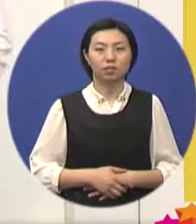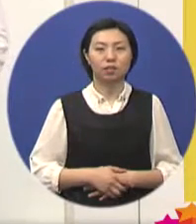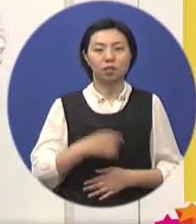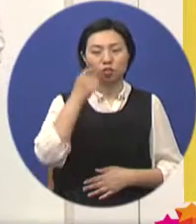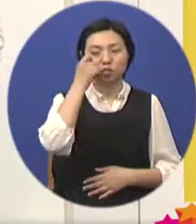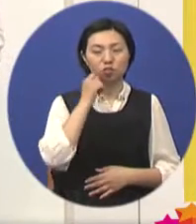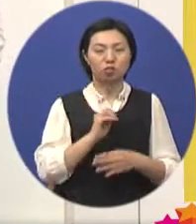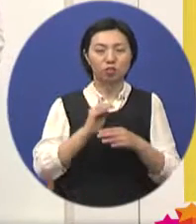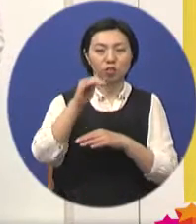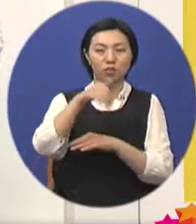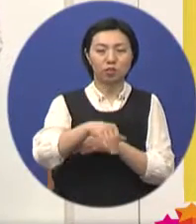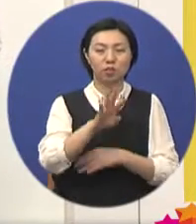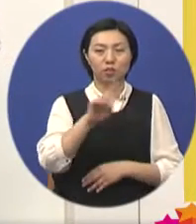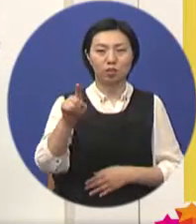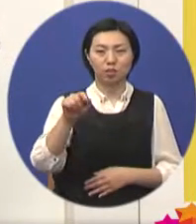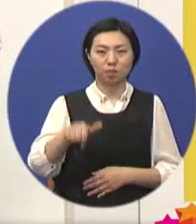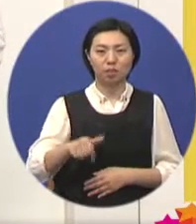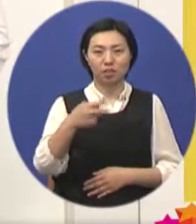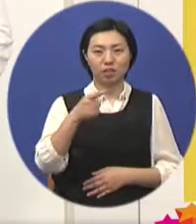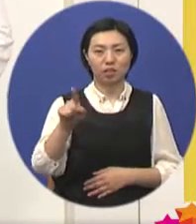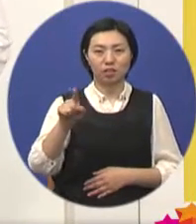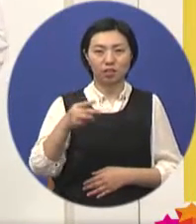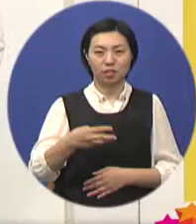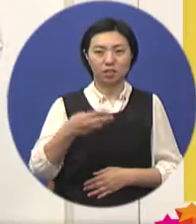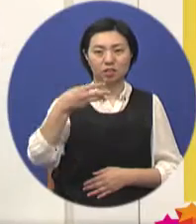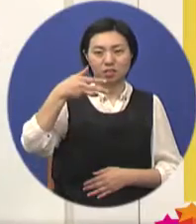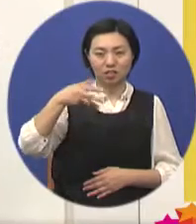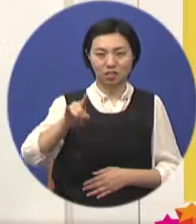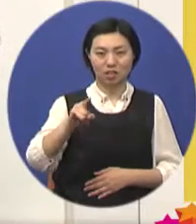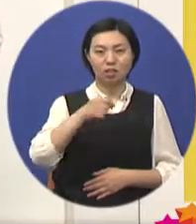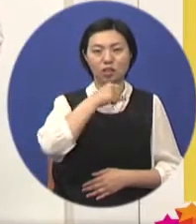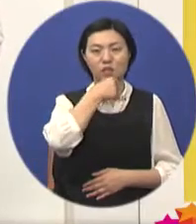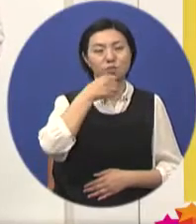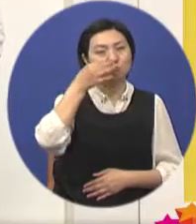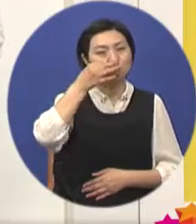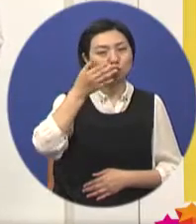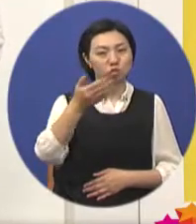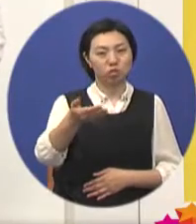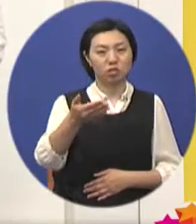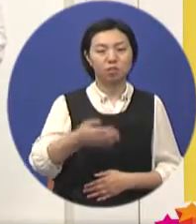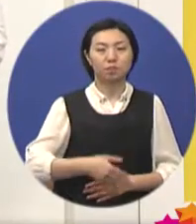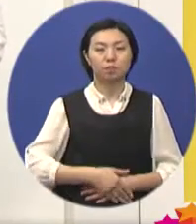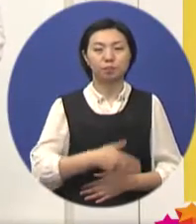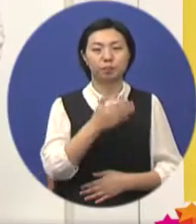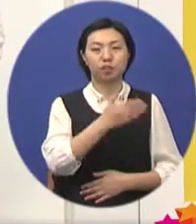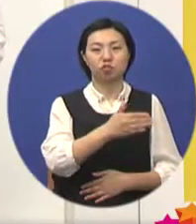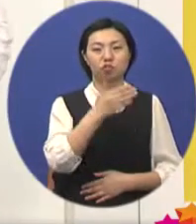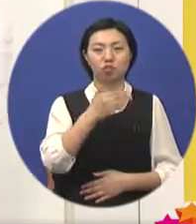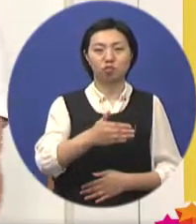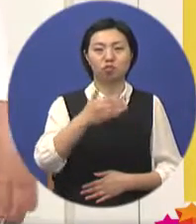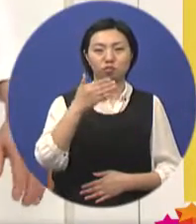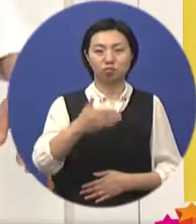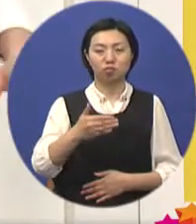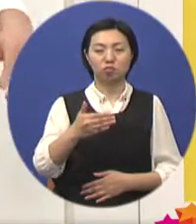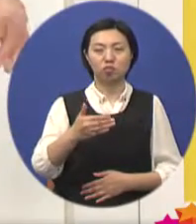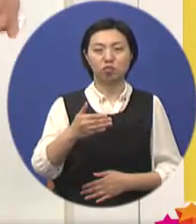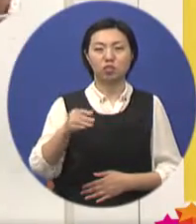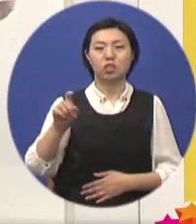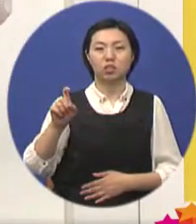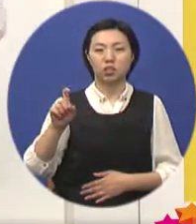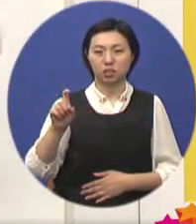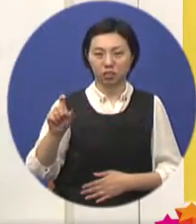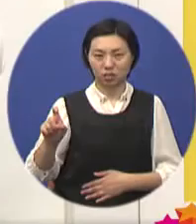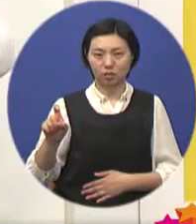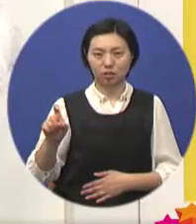고름는 막달째 네. 네, 감회가 새롭습니다. 네. 점수 보죠. 네, 보여주세요. 9점, 9점, 9점 보너스.